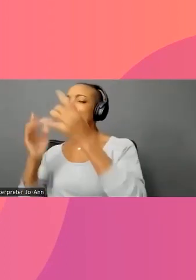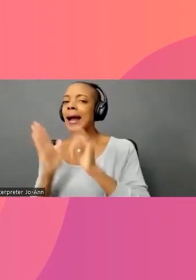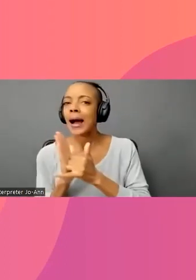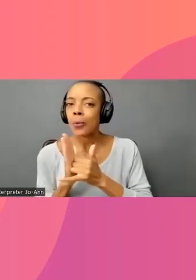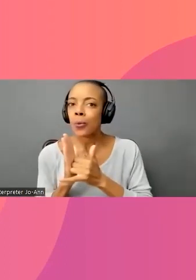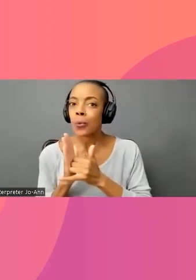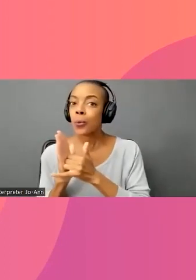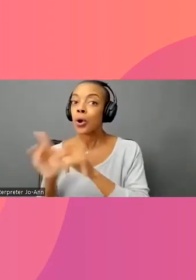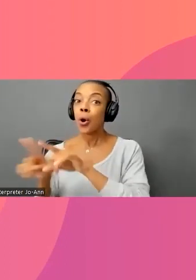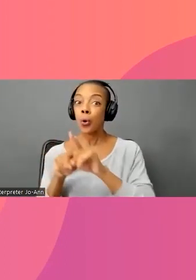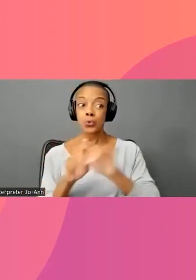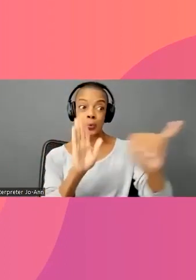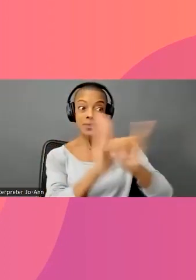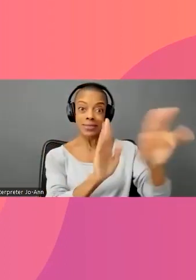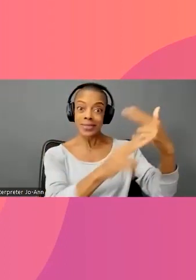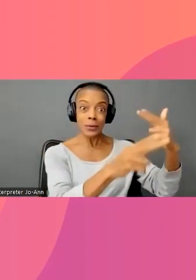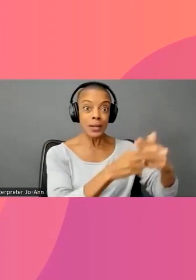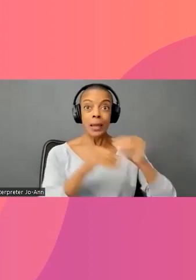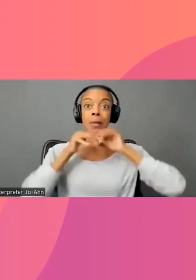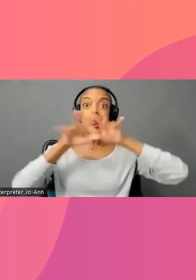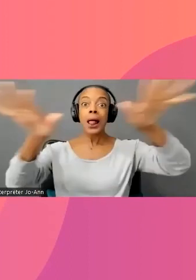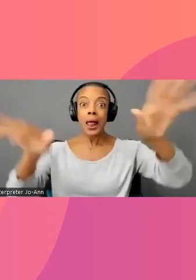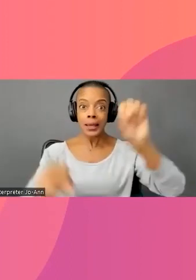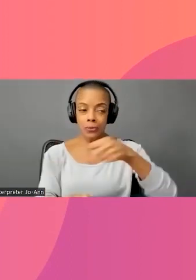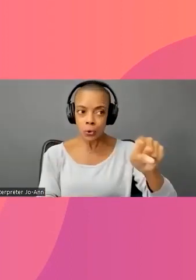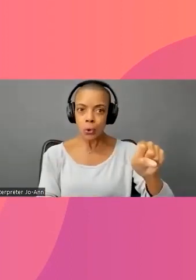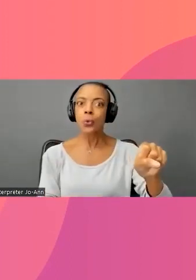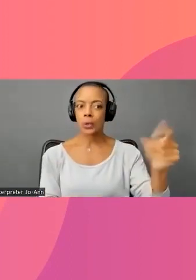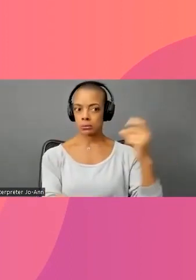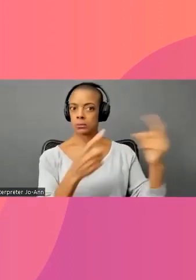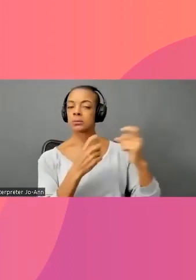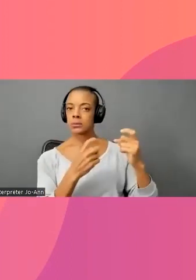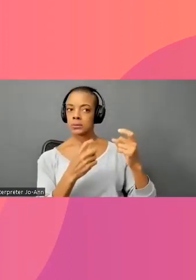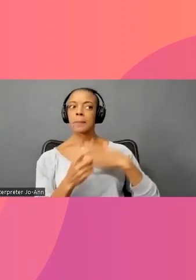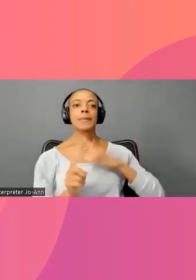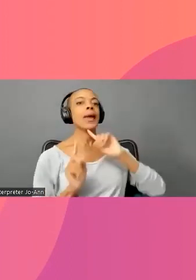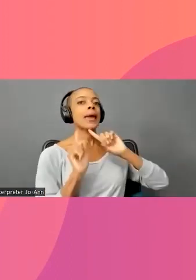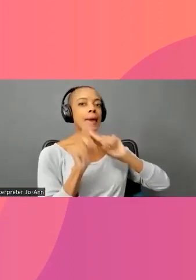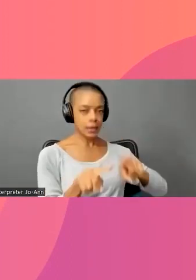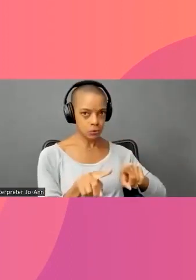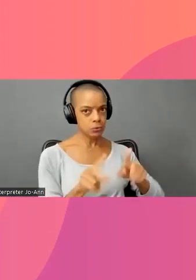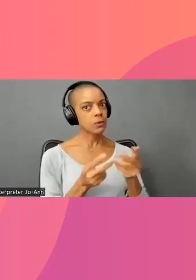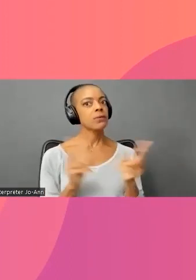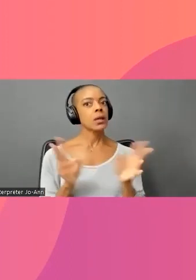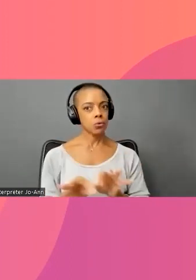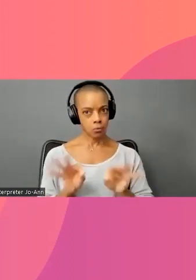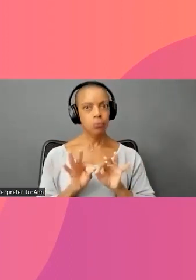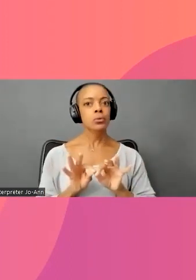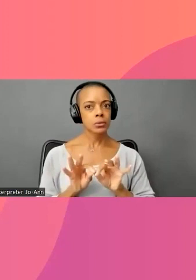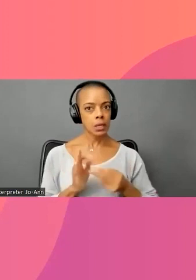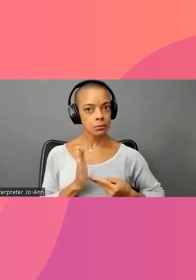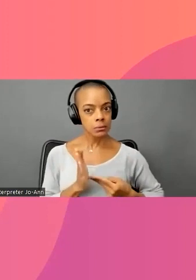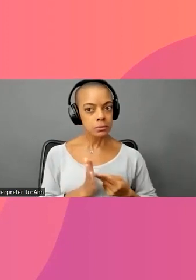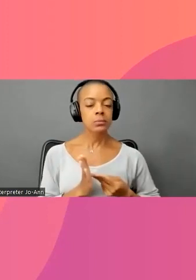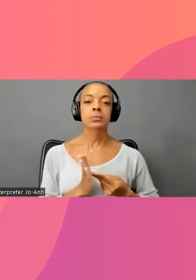relaté à leur propos et comment elles allaient être identifiées dans ce processus. La réponse à ces questions était très importante parce